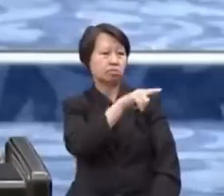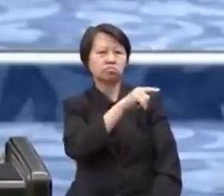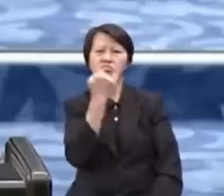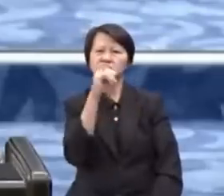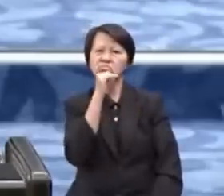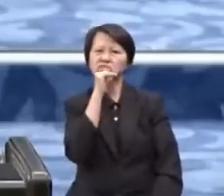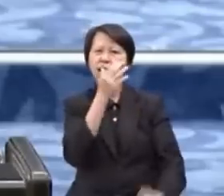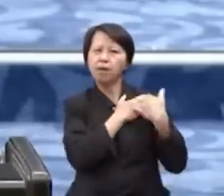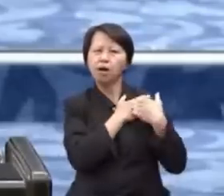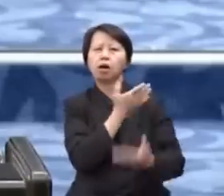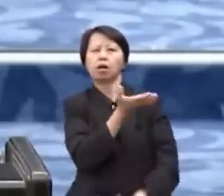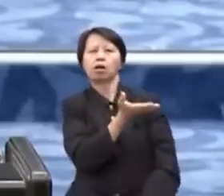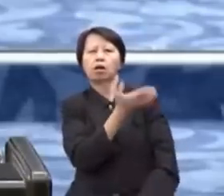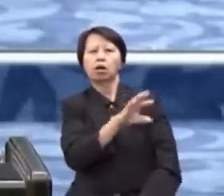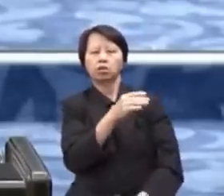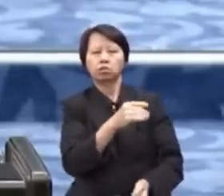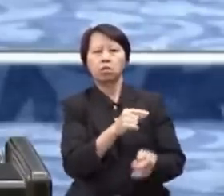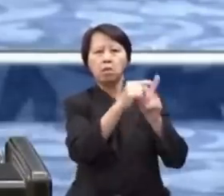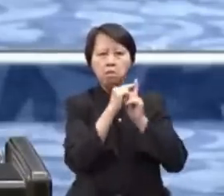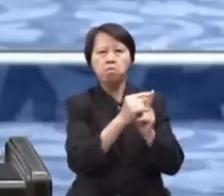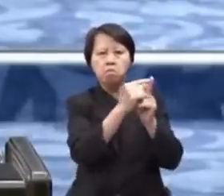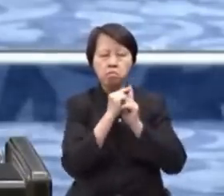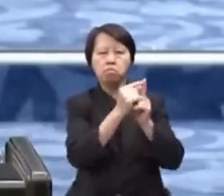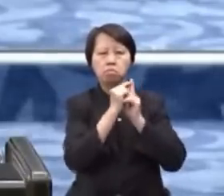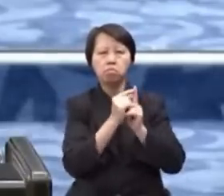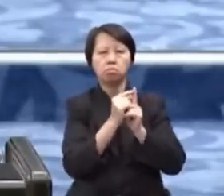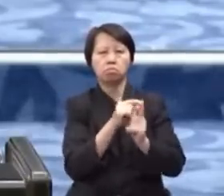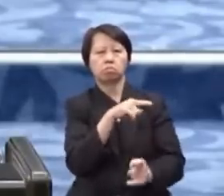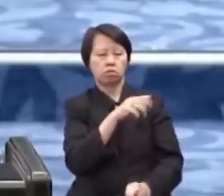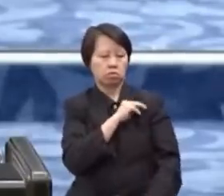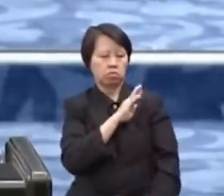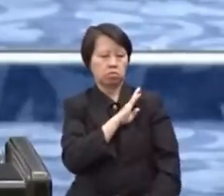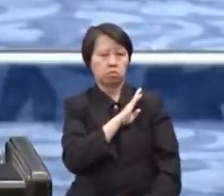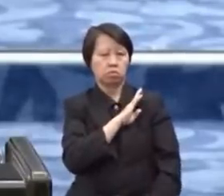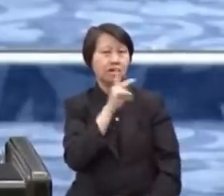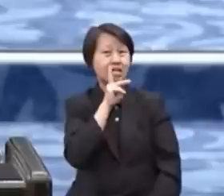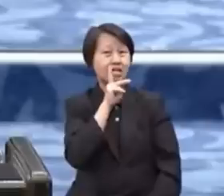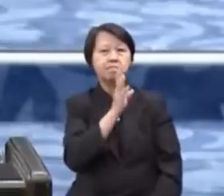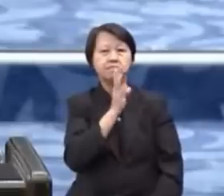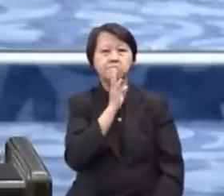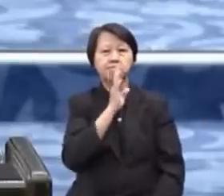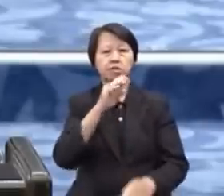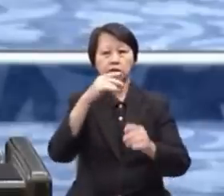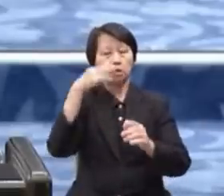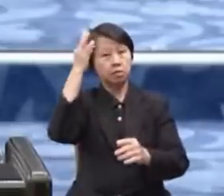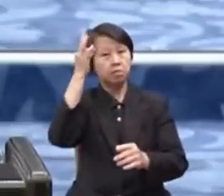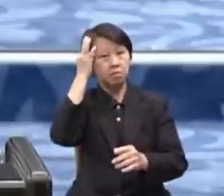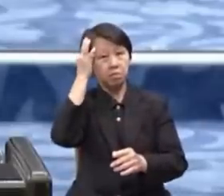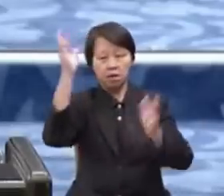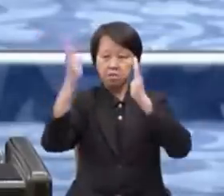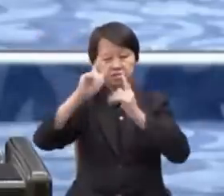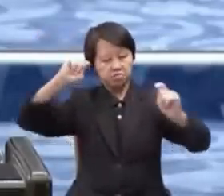bertanggung jawab telah mengeluarkan beberapa kenyataan pertama menuntut supaya kelembagaan Malaysia dipindah